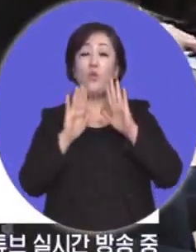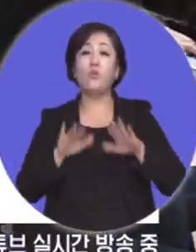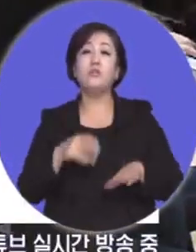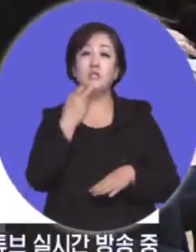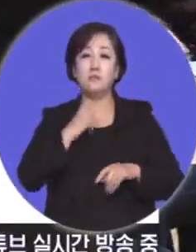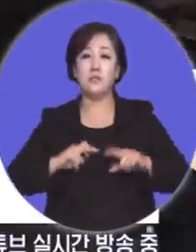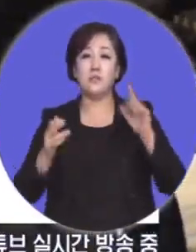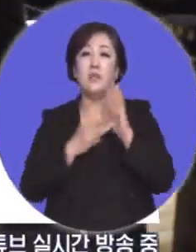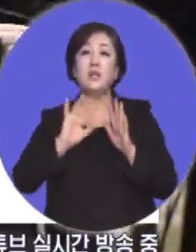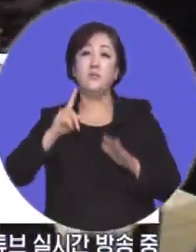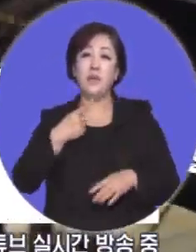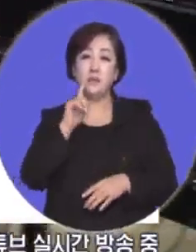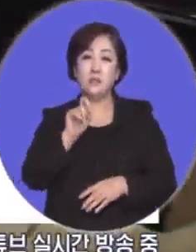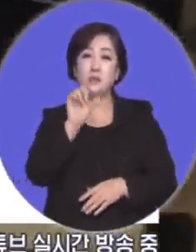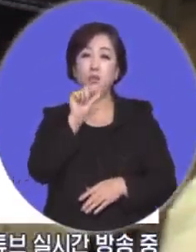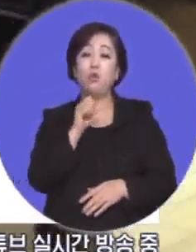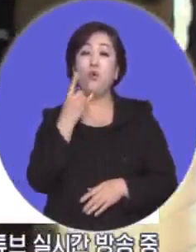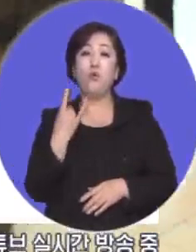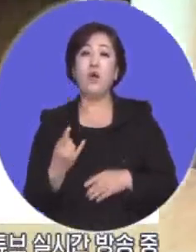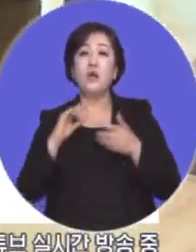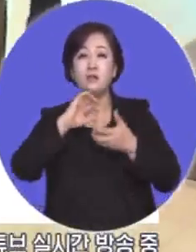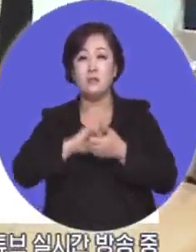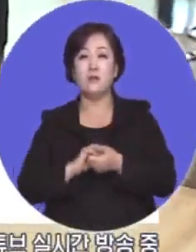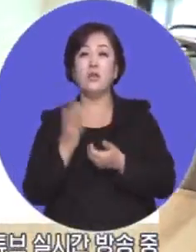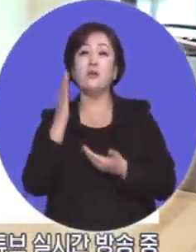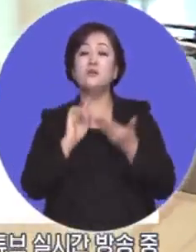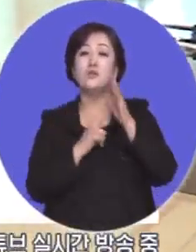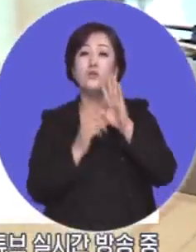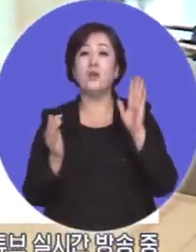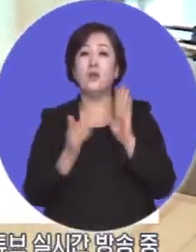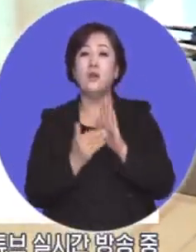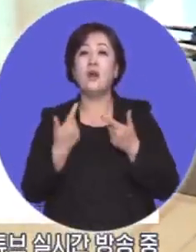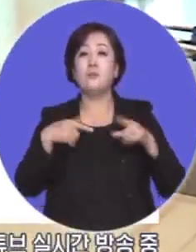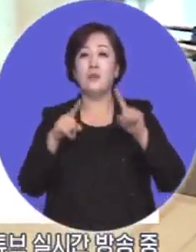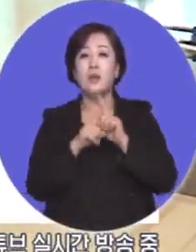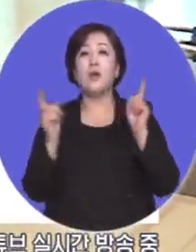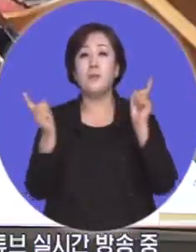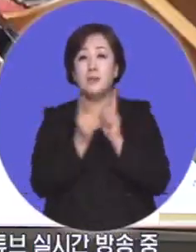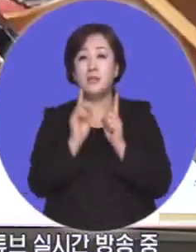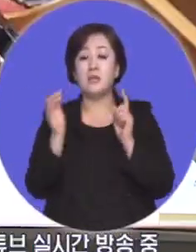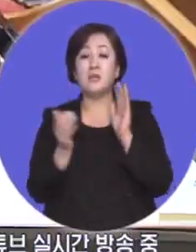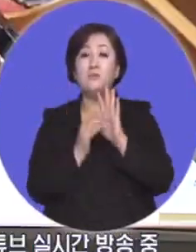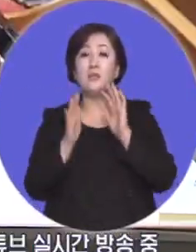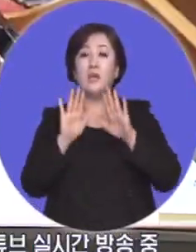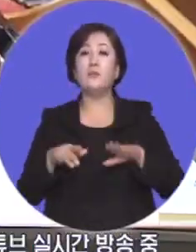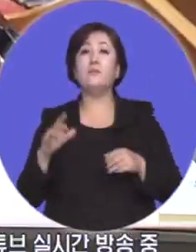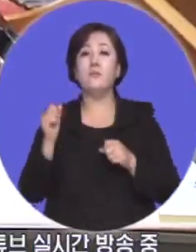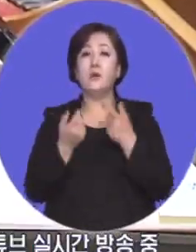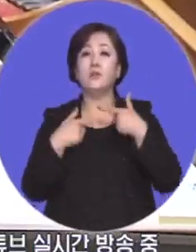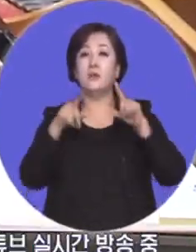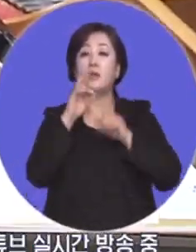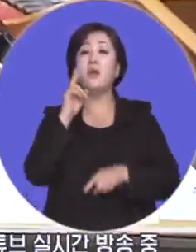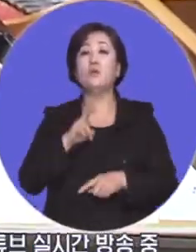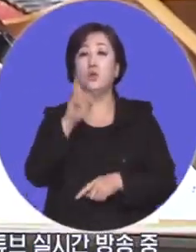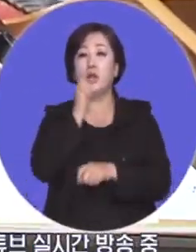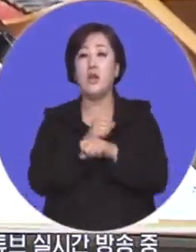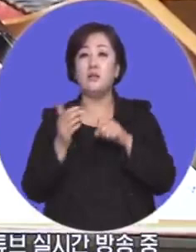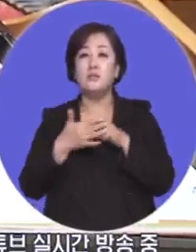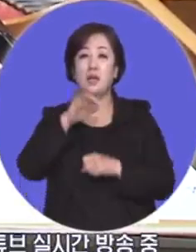17일 제115회 정기연주회로 관객들을 다시 만납니다. 이번 연주회에서는 울산